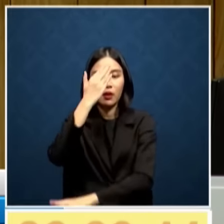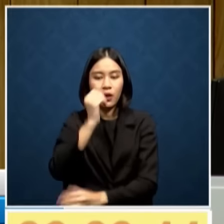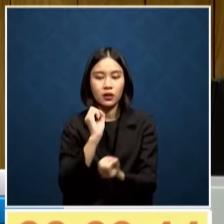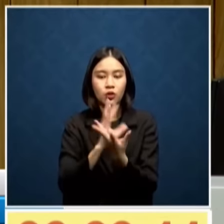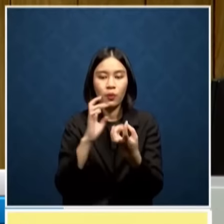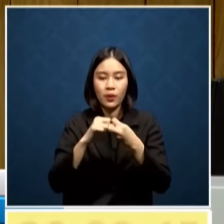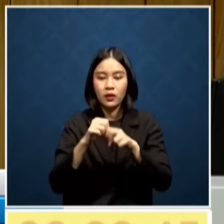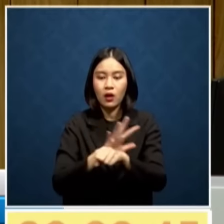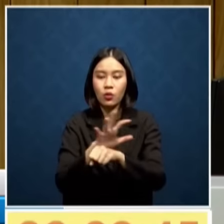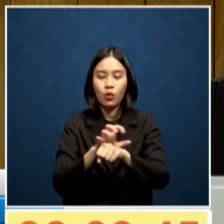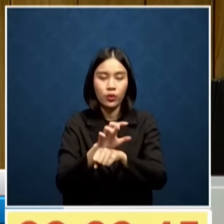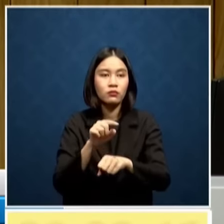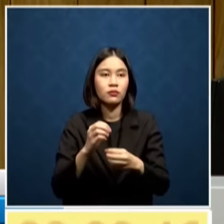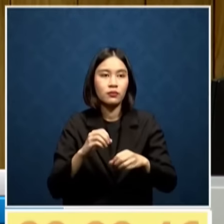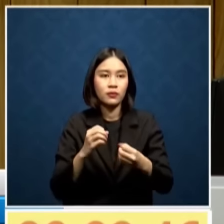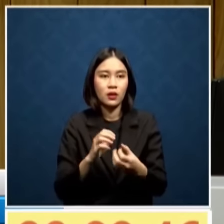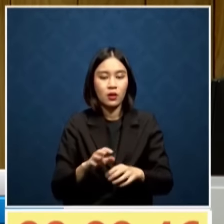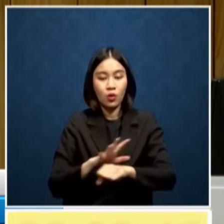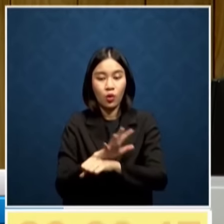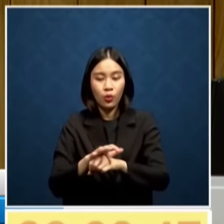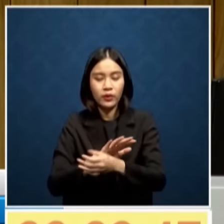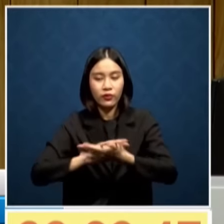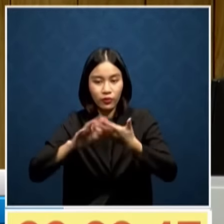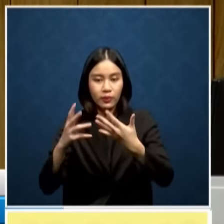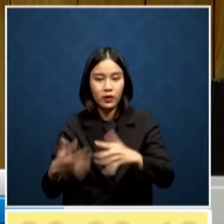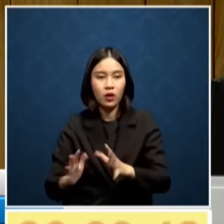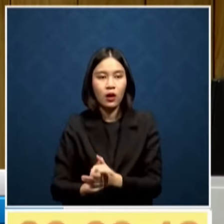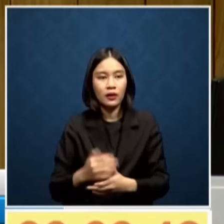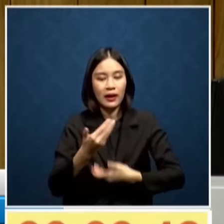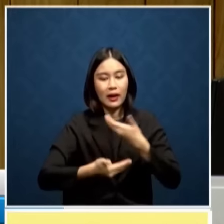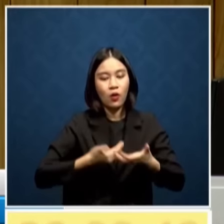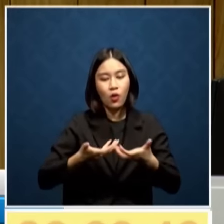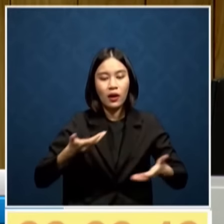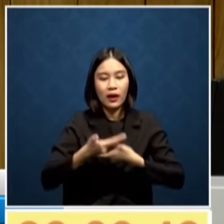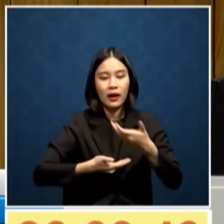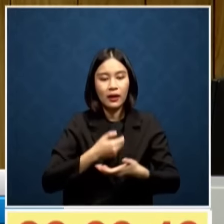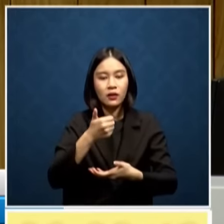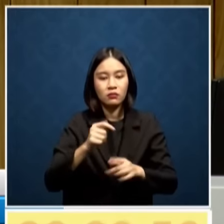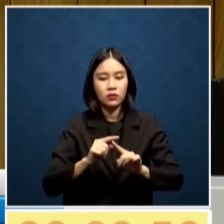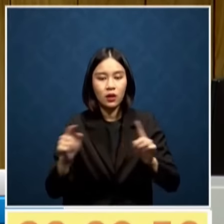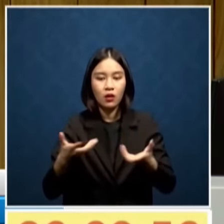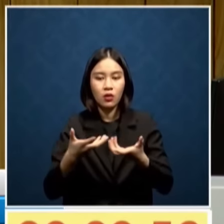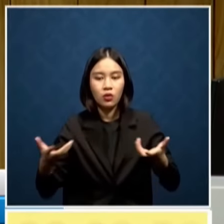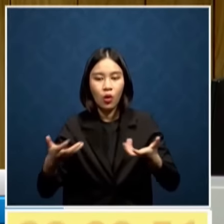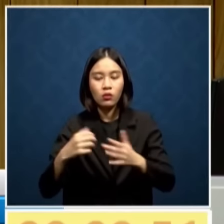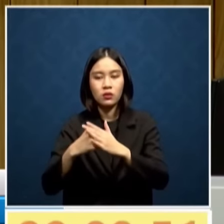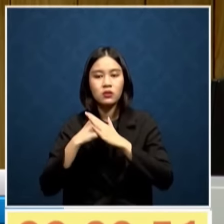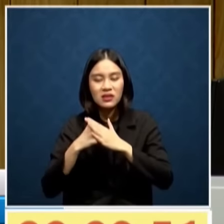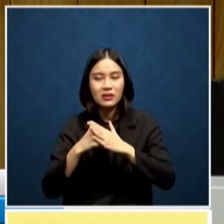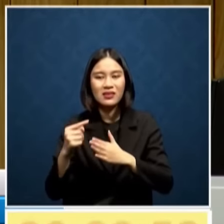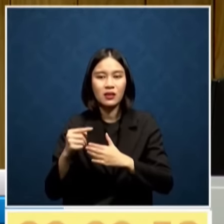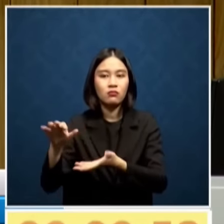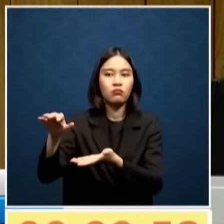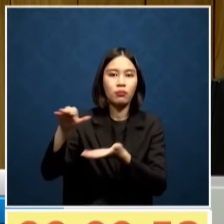ควิดเนี่ยมันมีปัญหาพอเปิดโควิดมาใช่ไหมพอเริ่มจะค้าขายไ ก็เจอสินค้าจีนมาแย่งตลาดอีกแล้ว